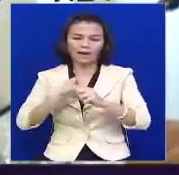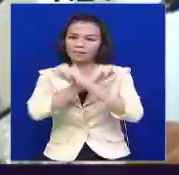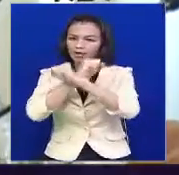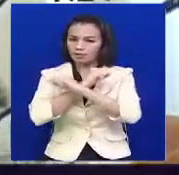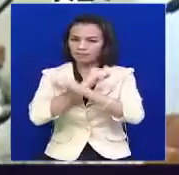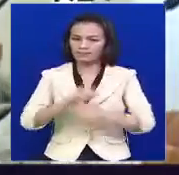อ